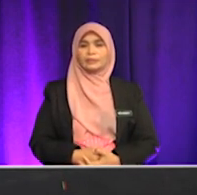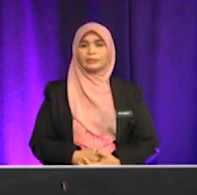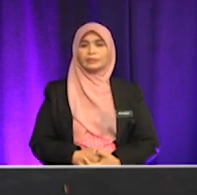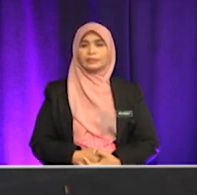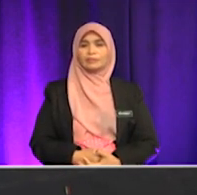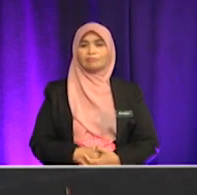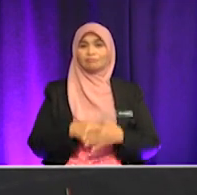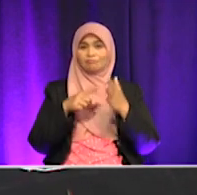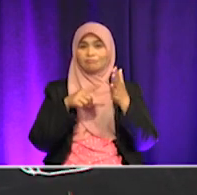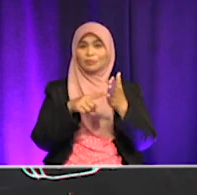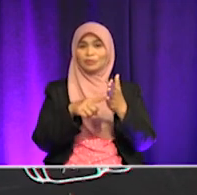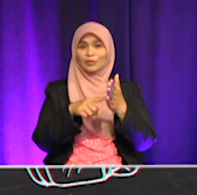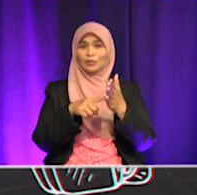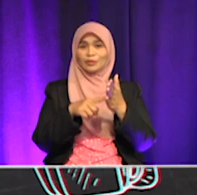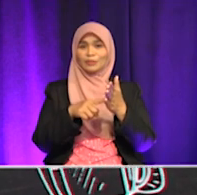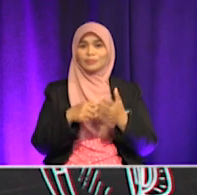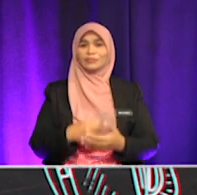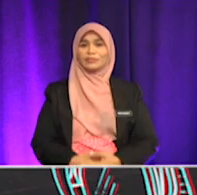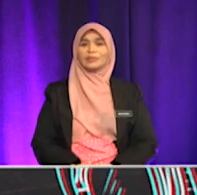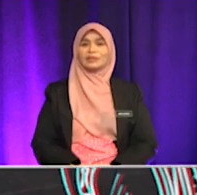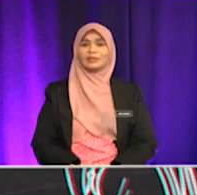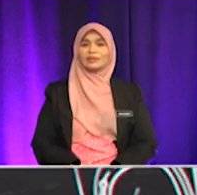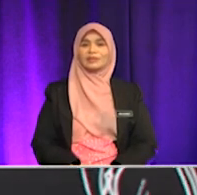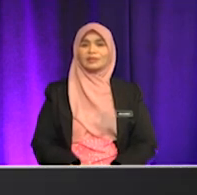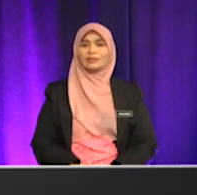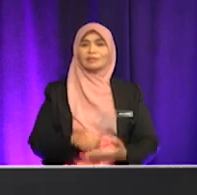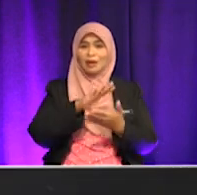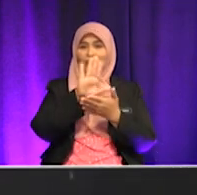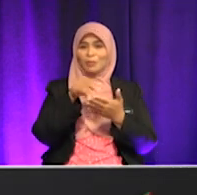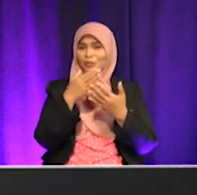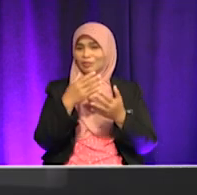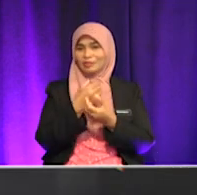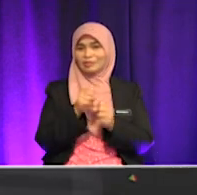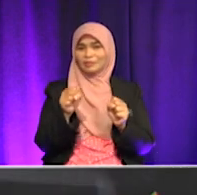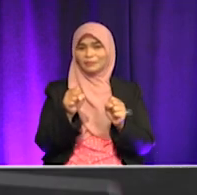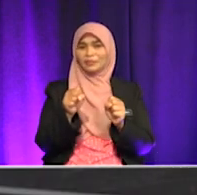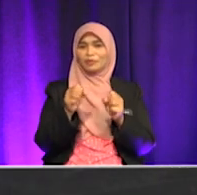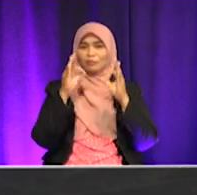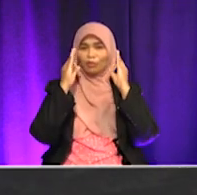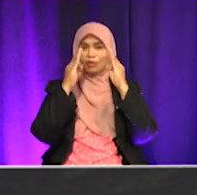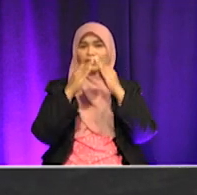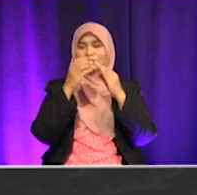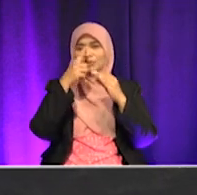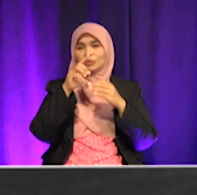Okay. Dia bagi semua dah, cikgu. Okey, kita lihat soalan pertama dulu. Okey, soalan pertama saya nak tengok fokus pada soalan yang pertama sahaja.